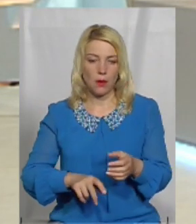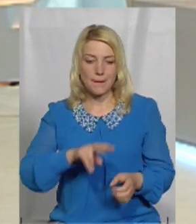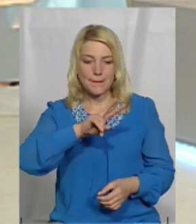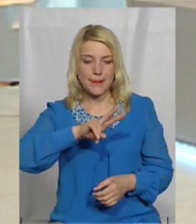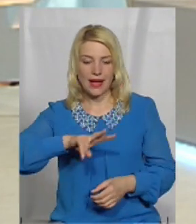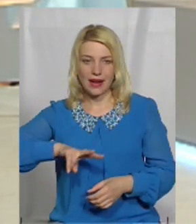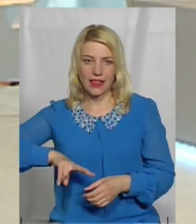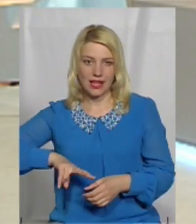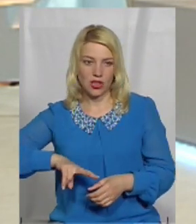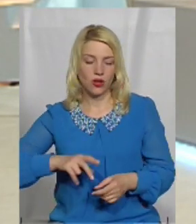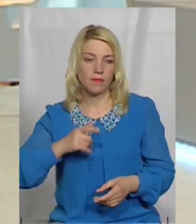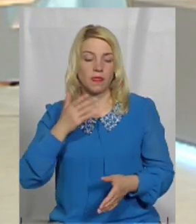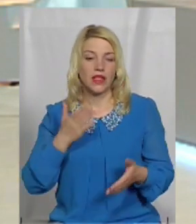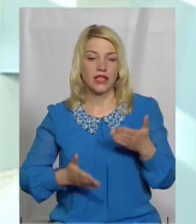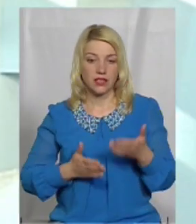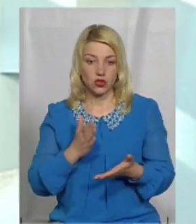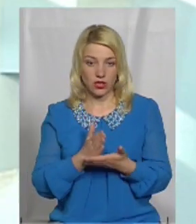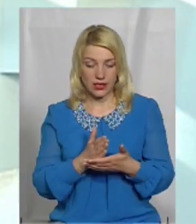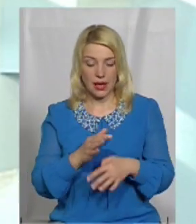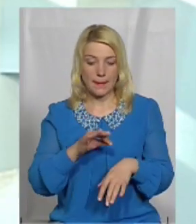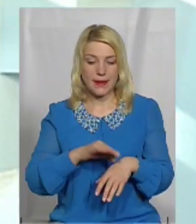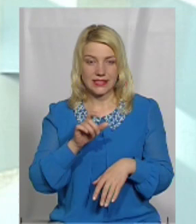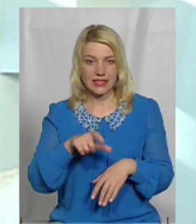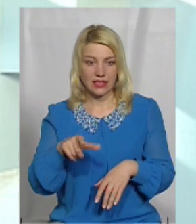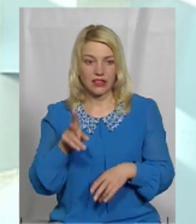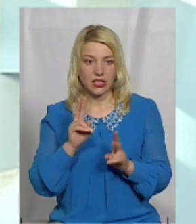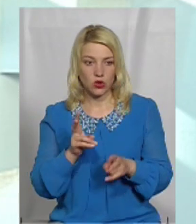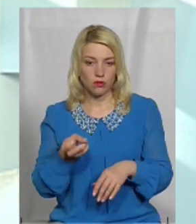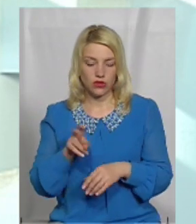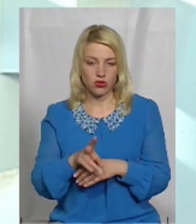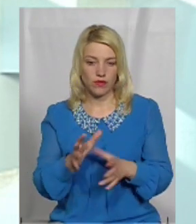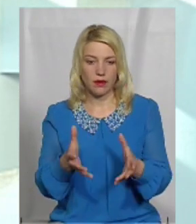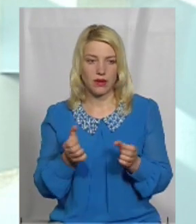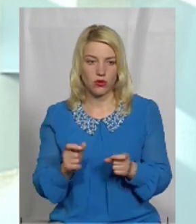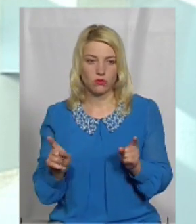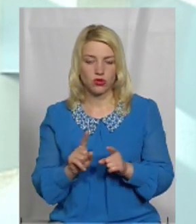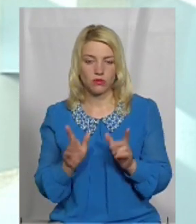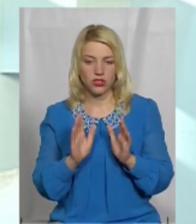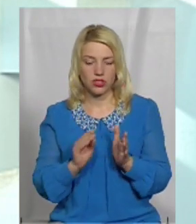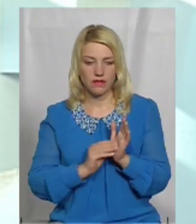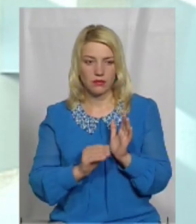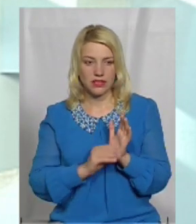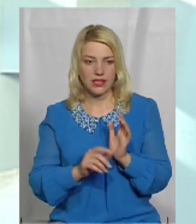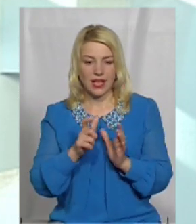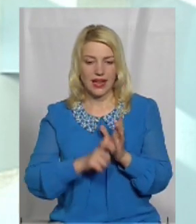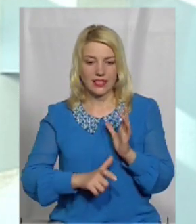паралельно із прийомом лікаря. Якщо є пацієнт, який прийшов на прийом лише, щоб виписати рецепт, але він в